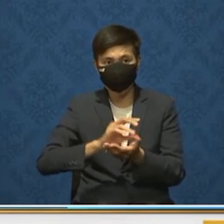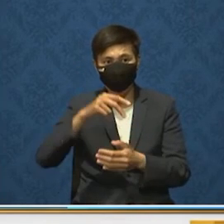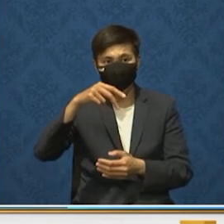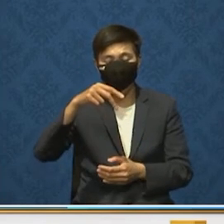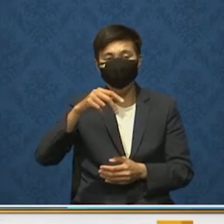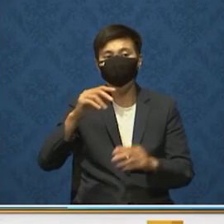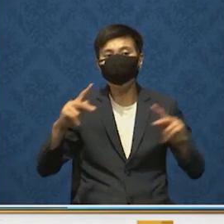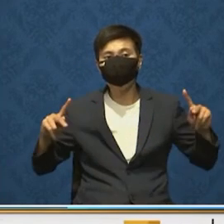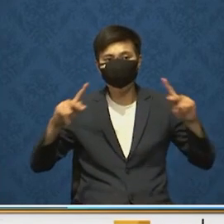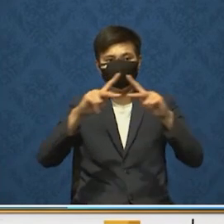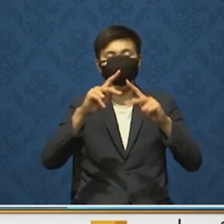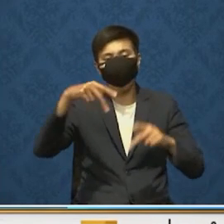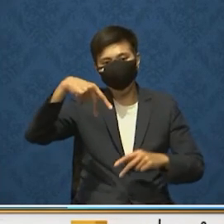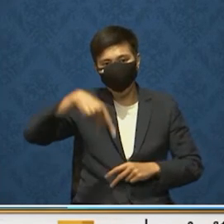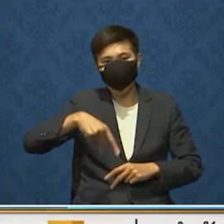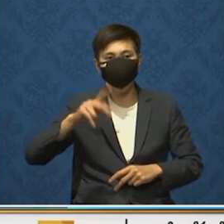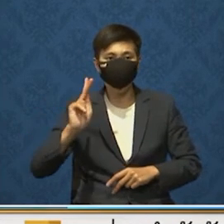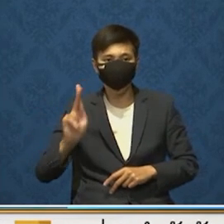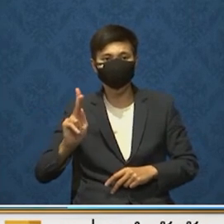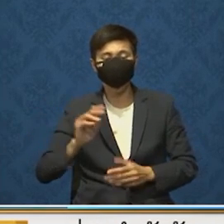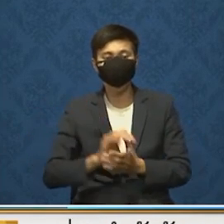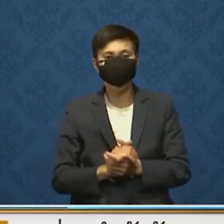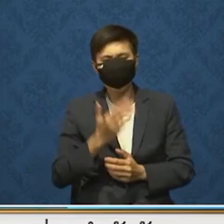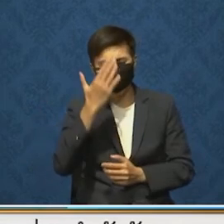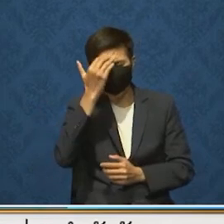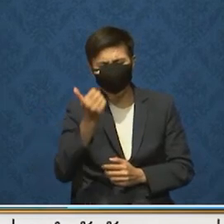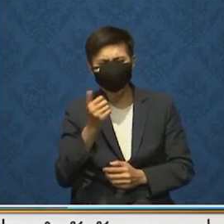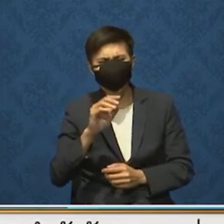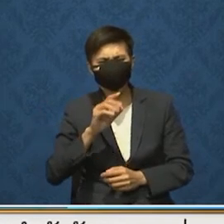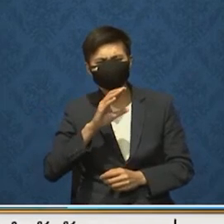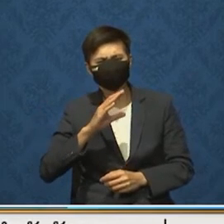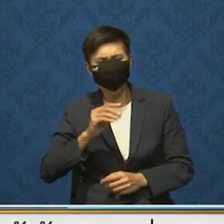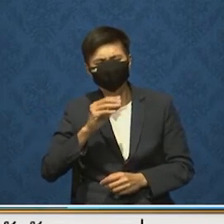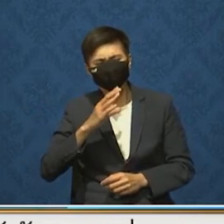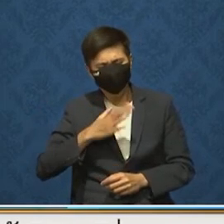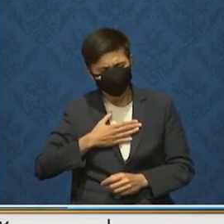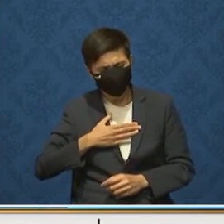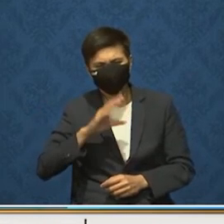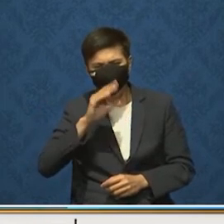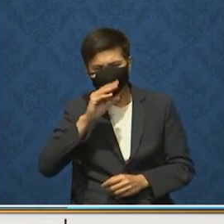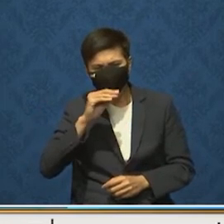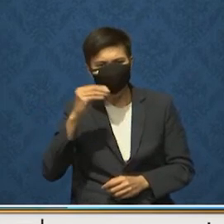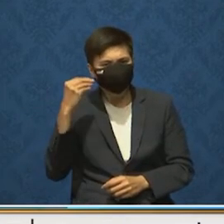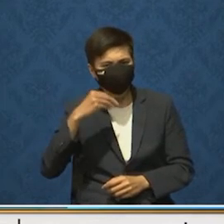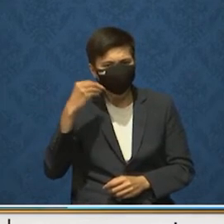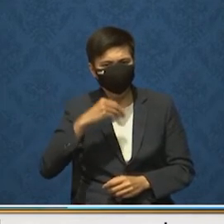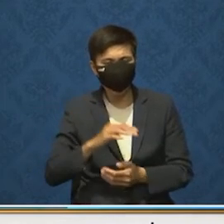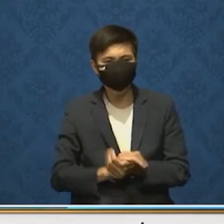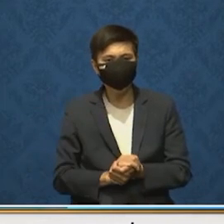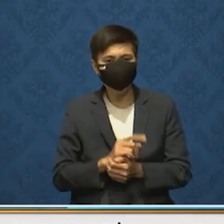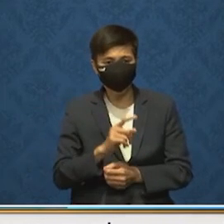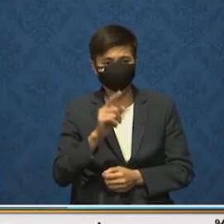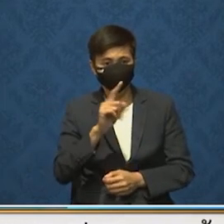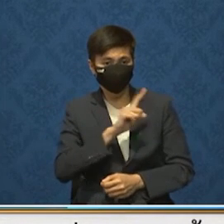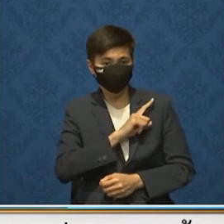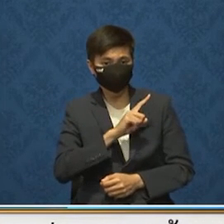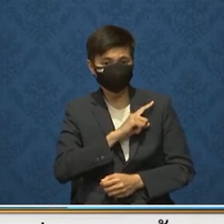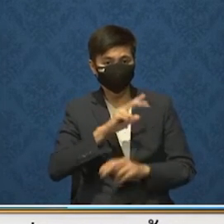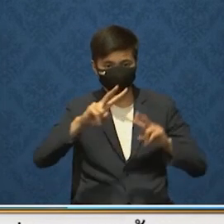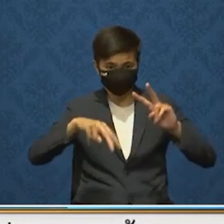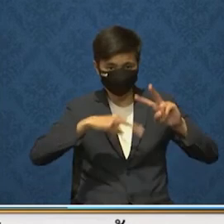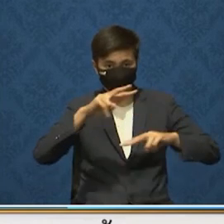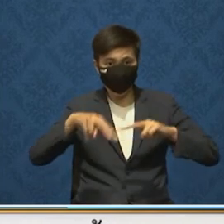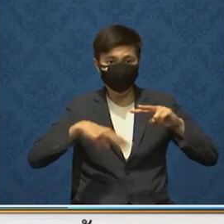ธนาสัครบและความrånฆประส่วงกสวงนี้มีหนาที่ดูแล